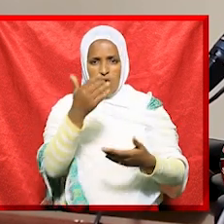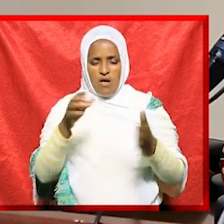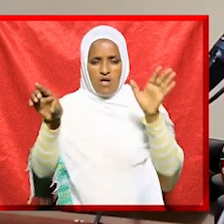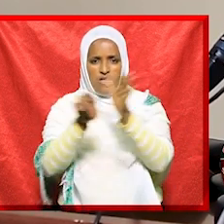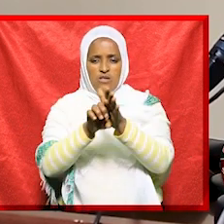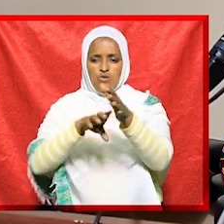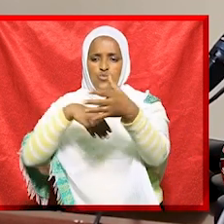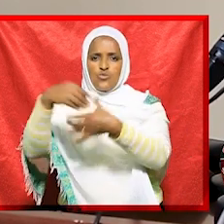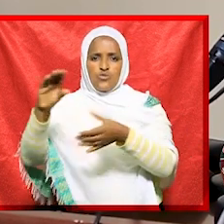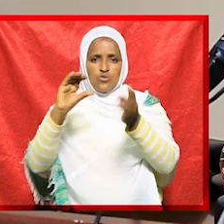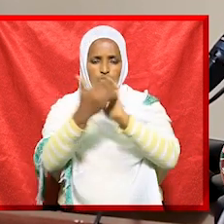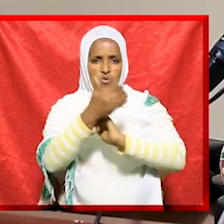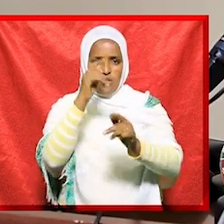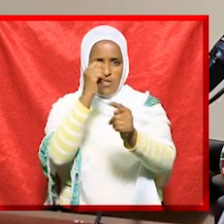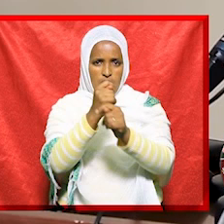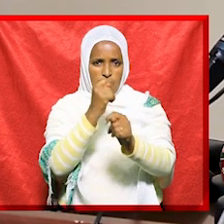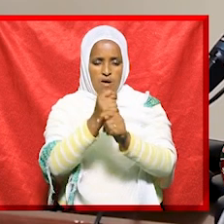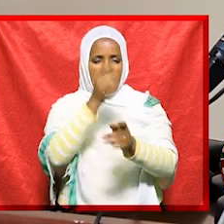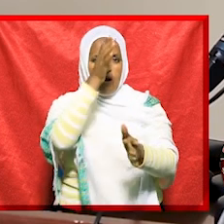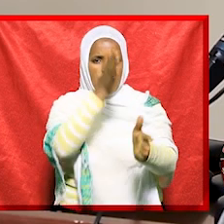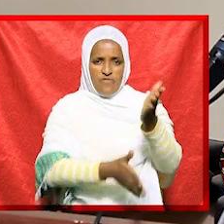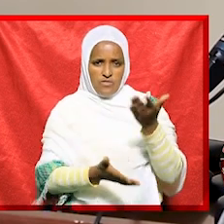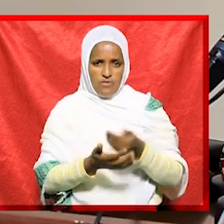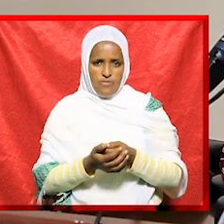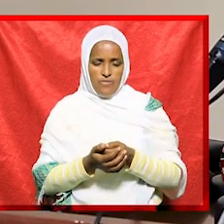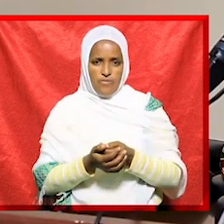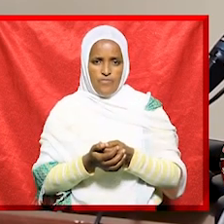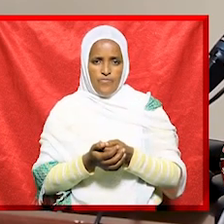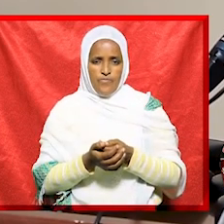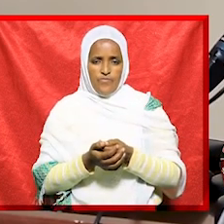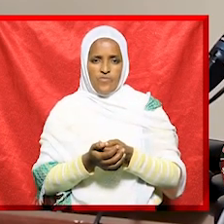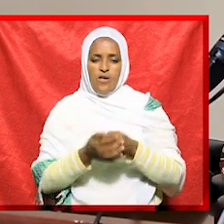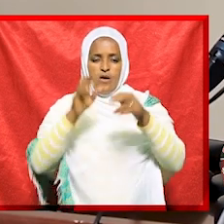የሚጎዳ ህገወጥ ተግባር ለመፈጸም